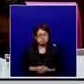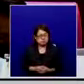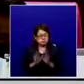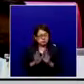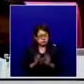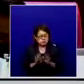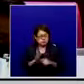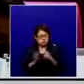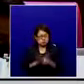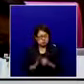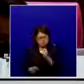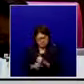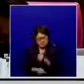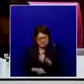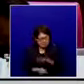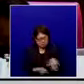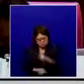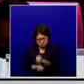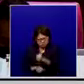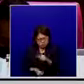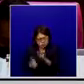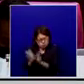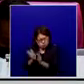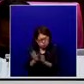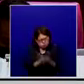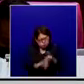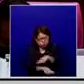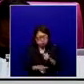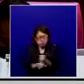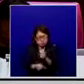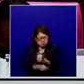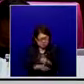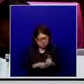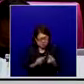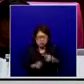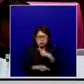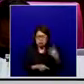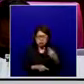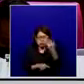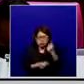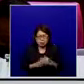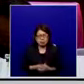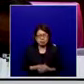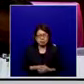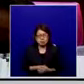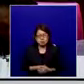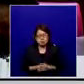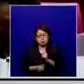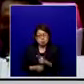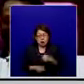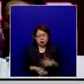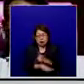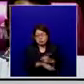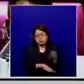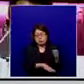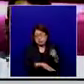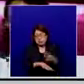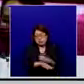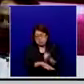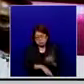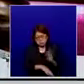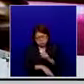ท่านทำดีแล้วครับผมชื่นชมบุคลากรของการบินไทย และอย่าไปโทษการเมืองนะบางคนบอกโอ้ไปโทษการเมื